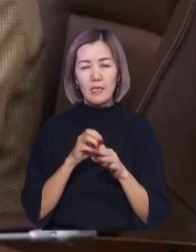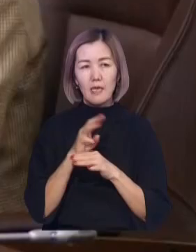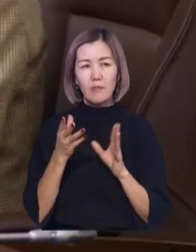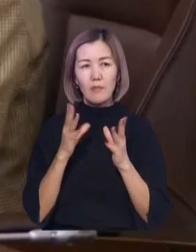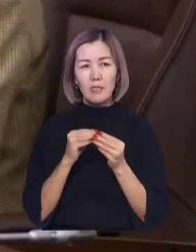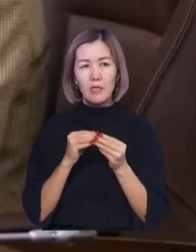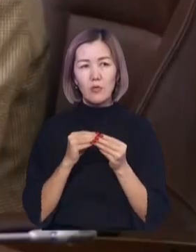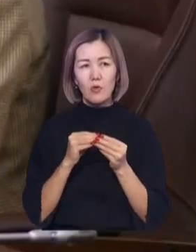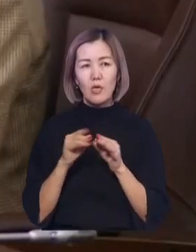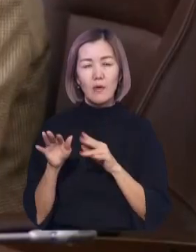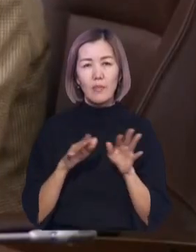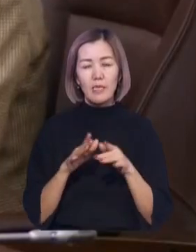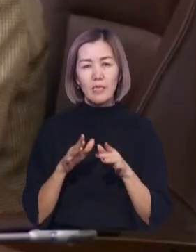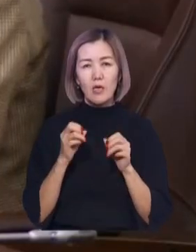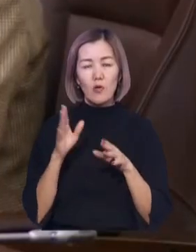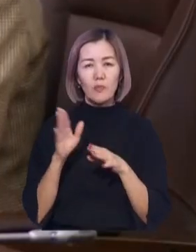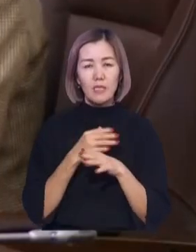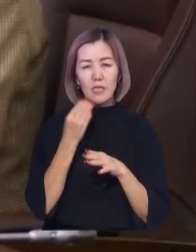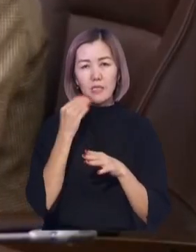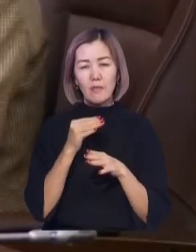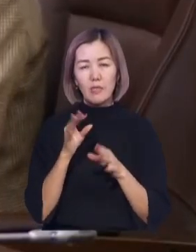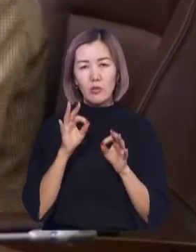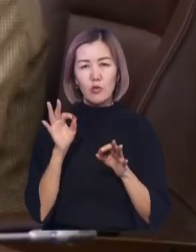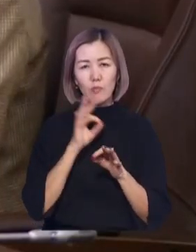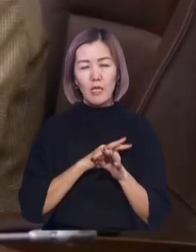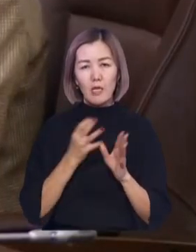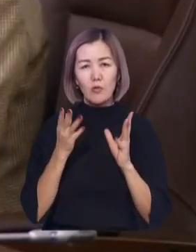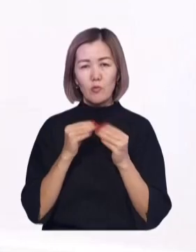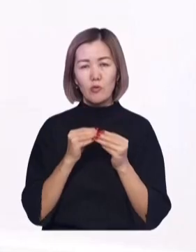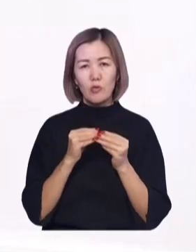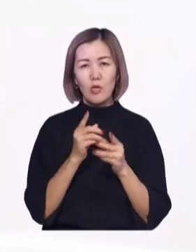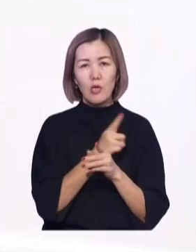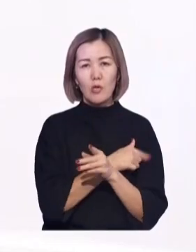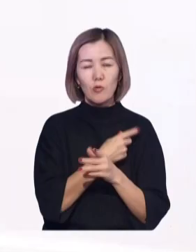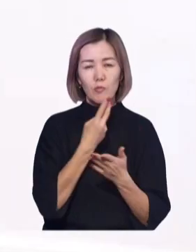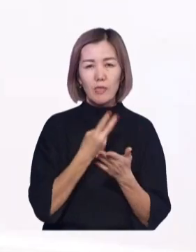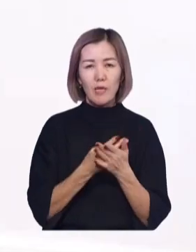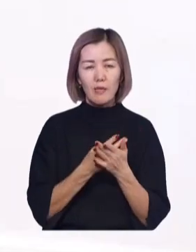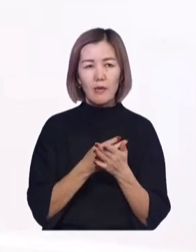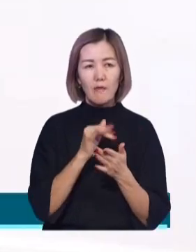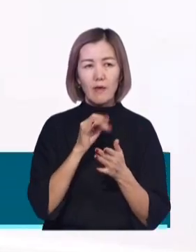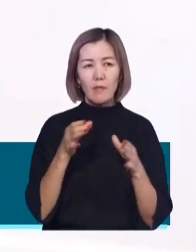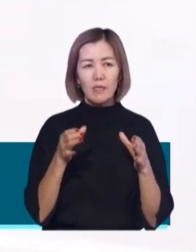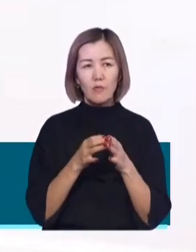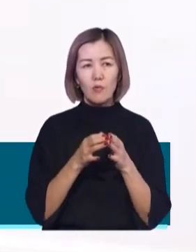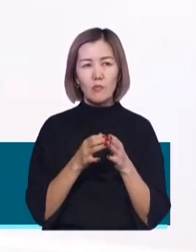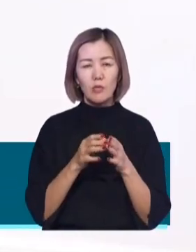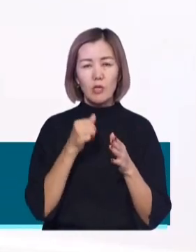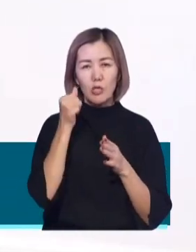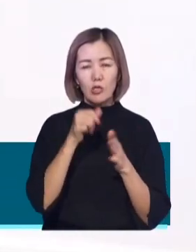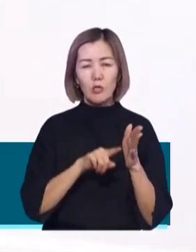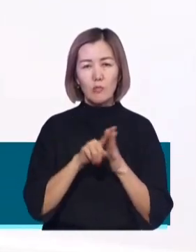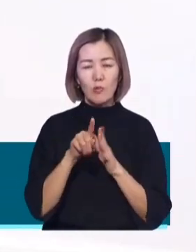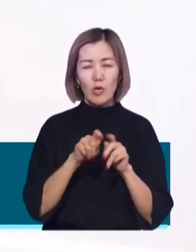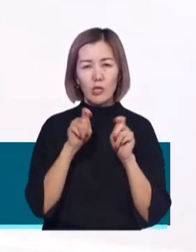қамтамасыз ету процестерін қауіпсіздігі мен сапасын ұтымды пайдалану үшін госпиталдық фармация бөлімшелері жыл бойында ашылуда.